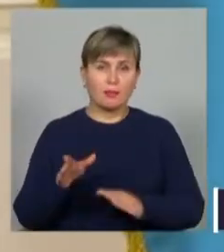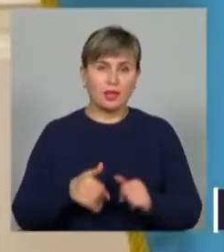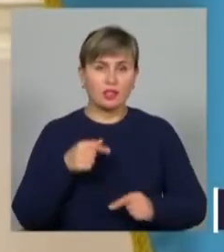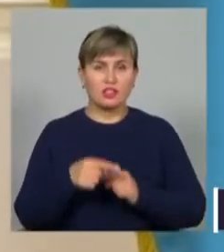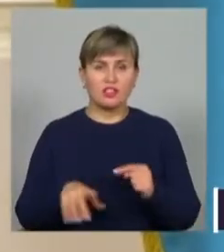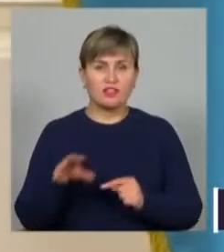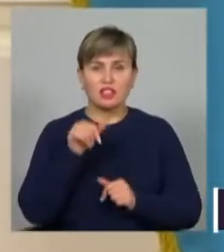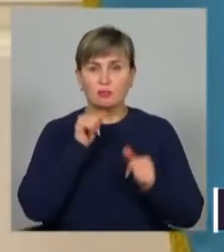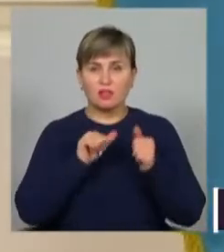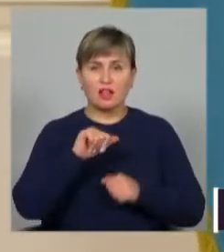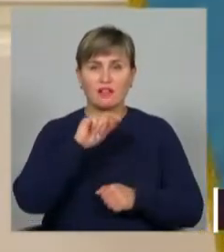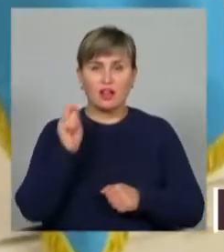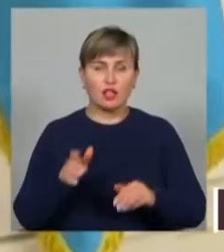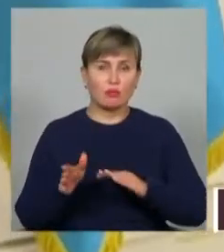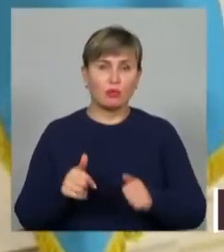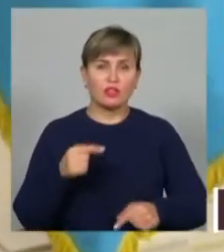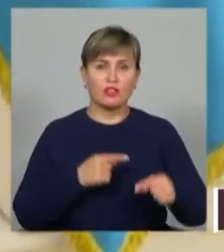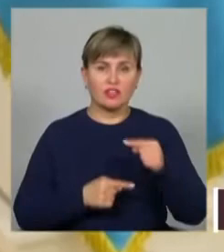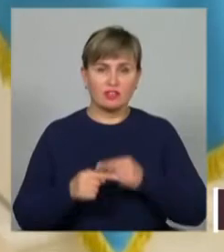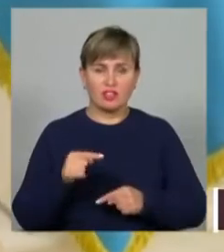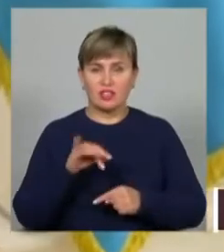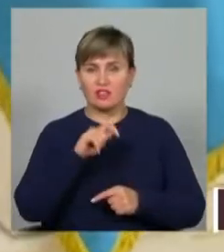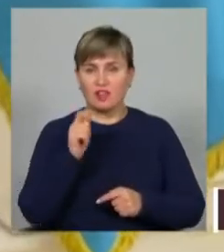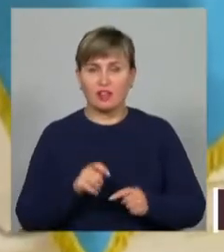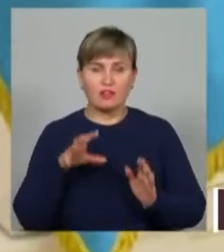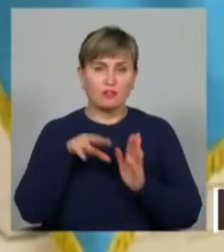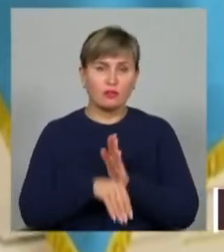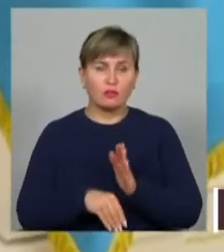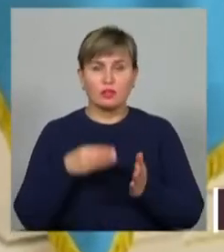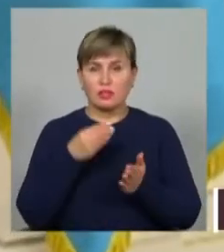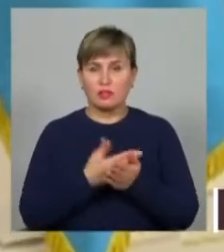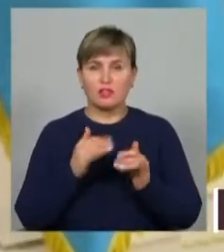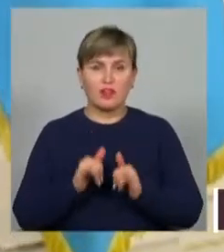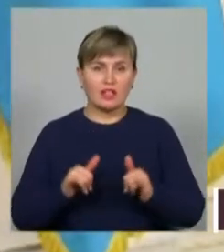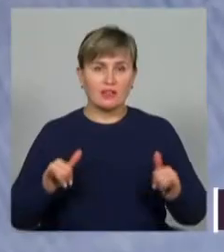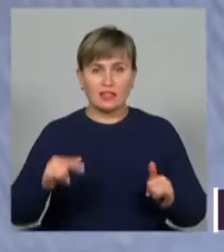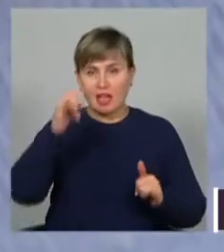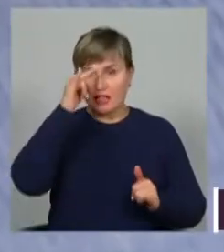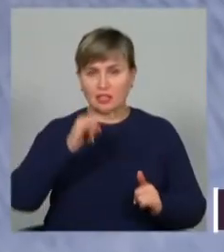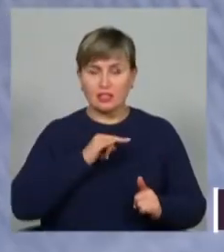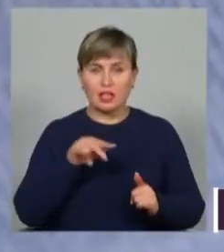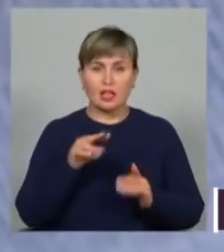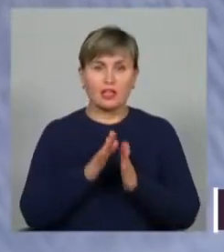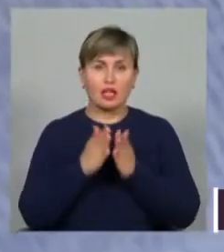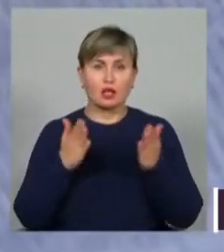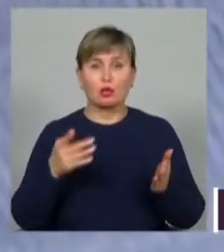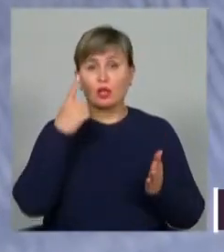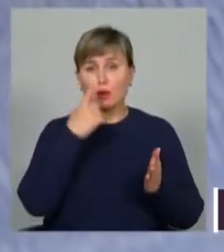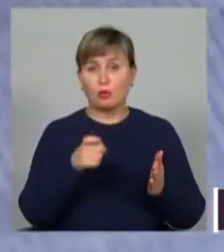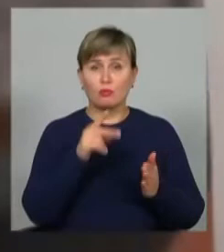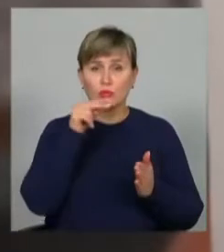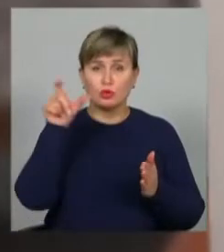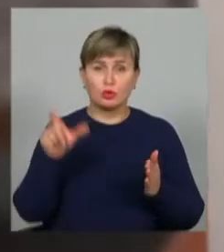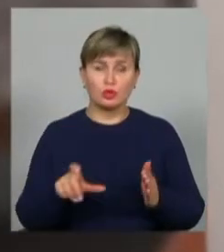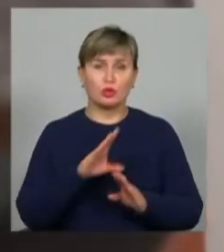все испытания войны после возвращения с фронта, внес неоценимый вклад в развитие отечественной литературы. Напомню, Абдижамил